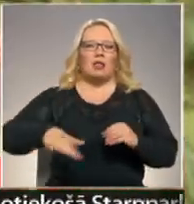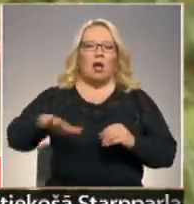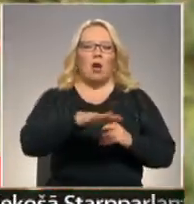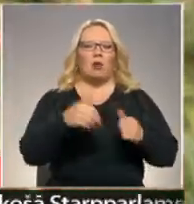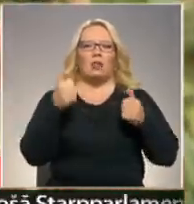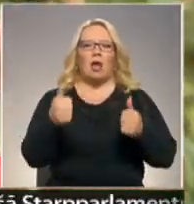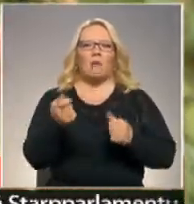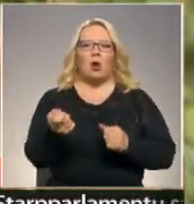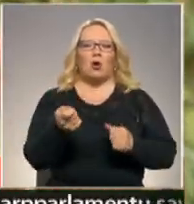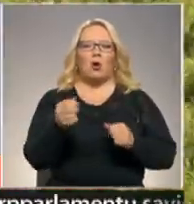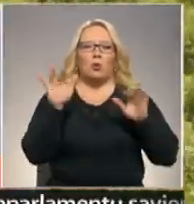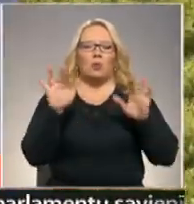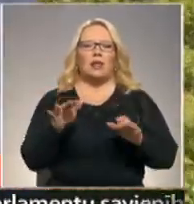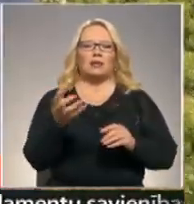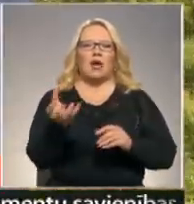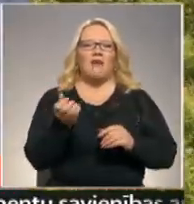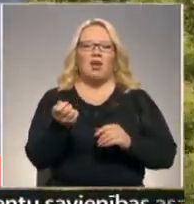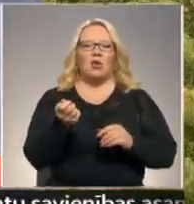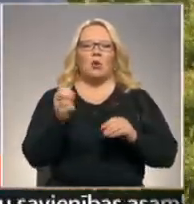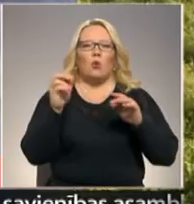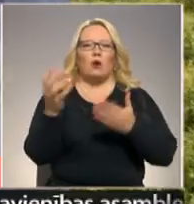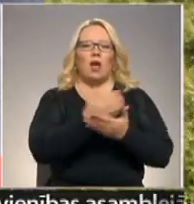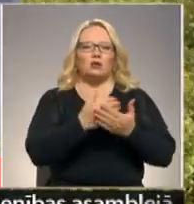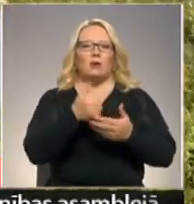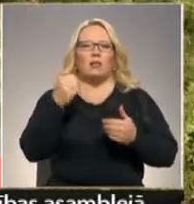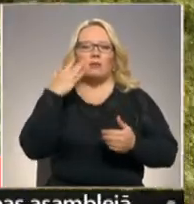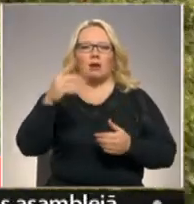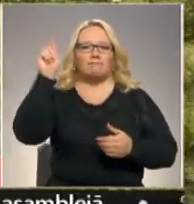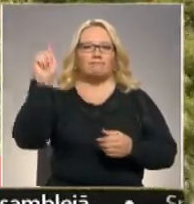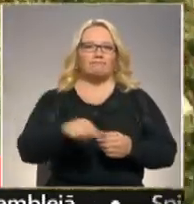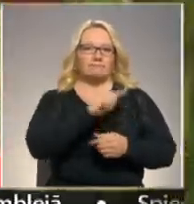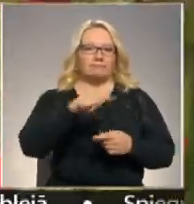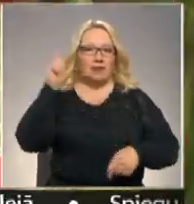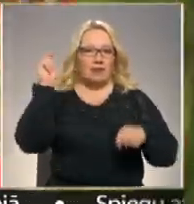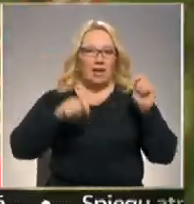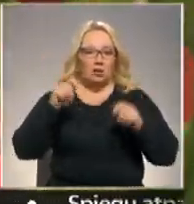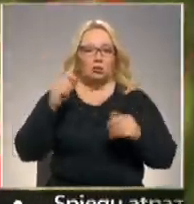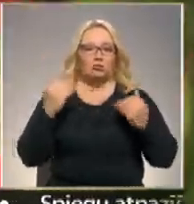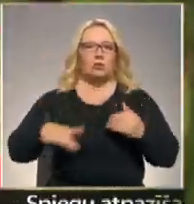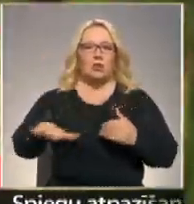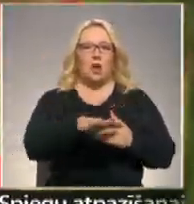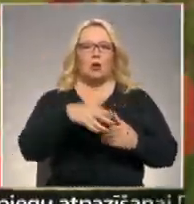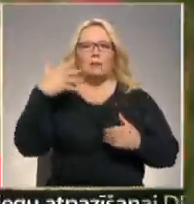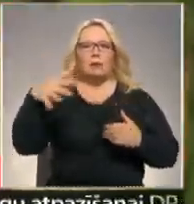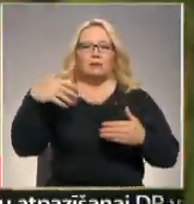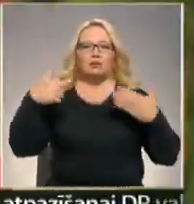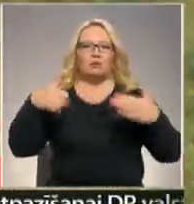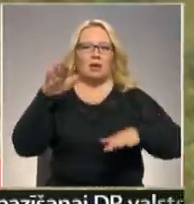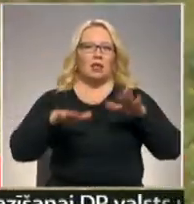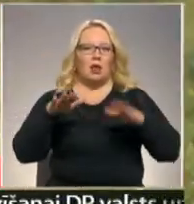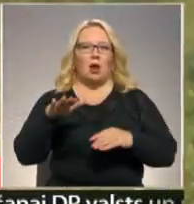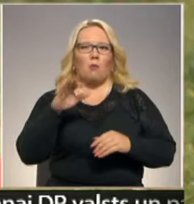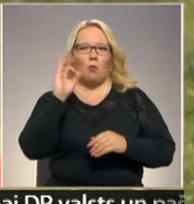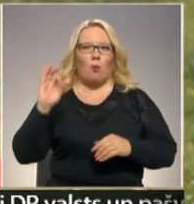rudens aveņu raža bija viena no viņu lielākajām cerībām, kam svītru pārvilka lietus. Uz lauka šobrīd ir 50-60 kg